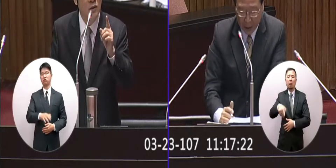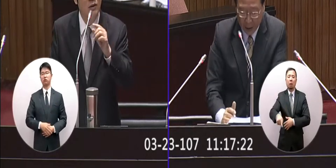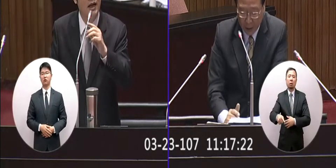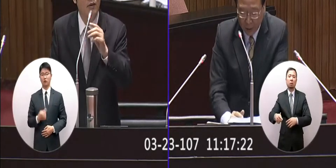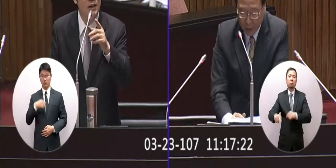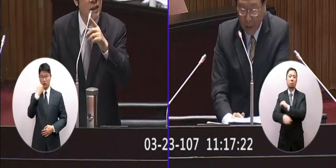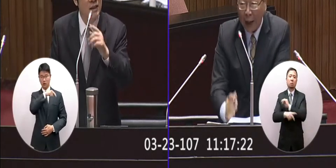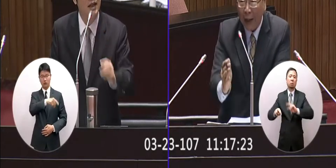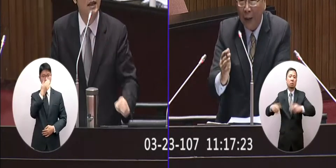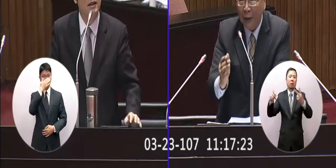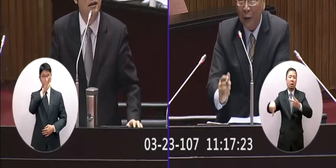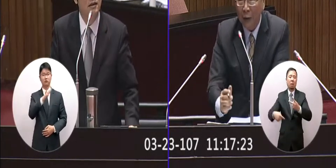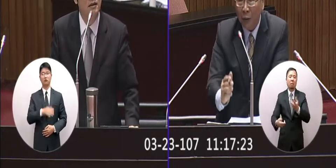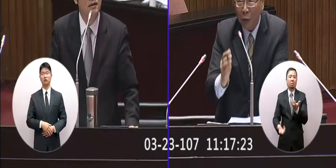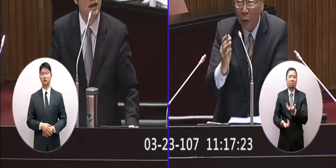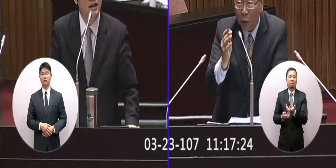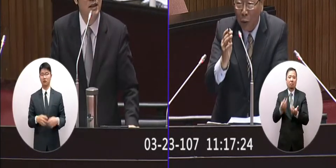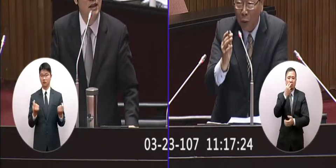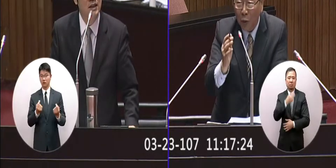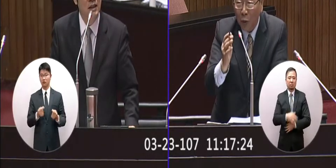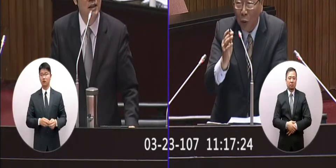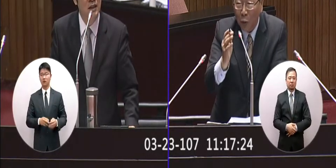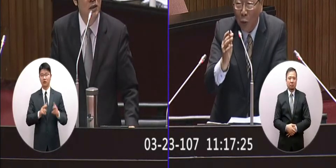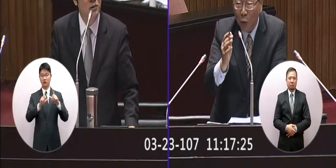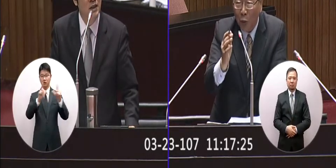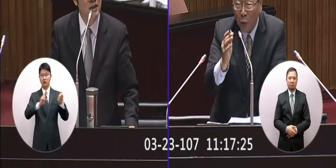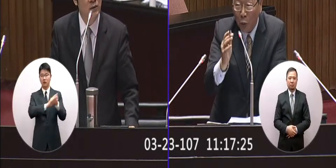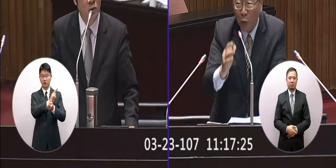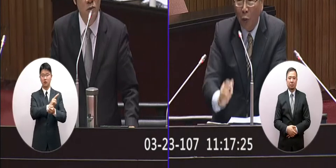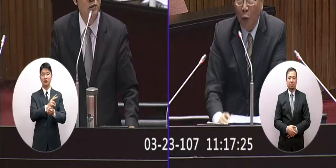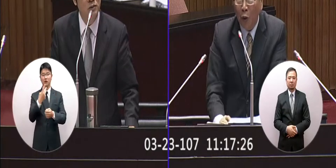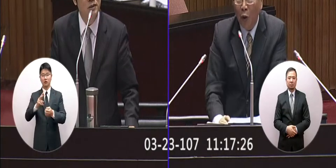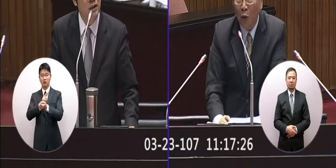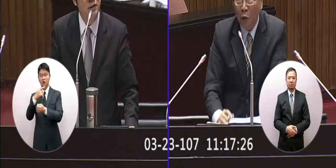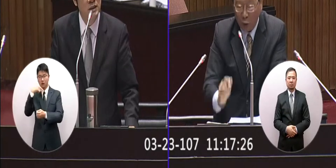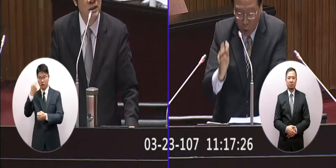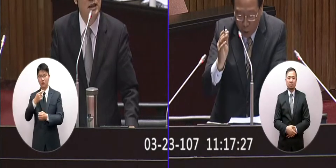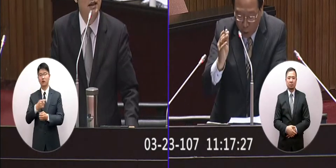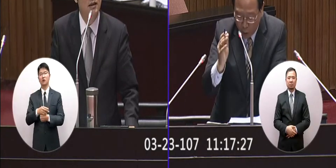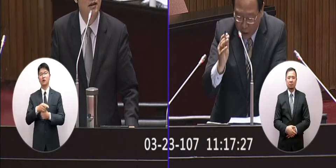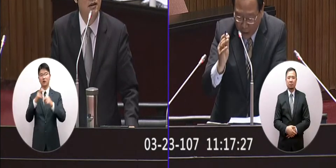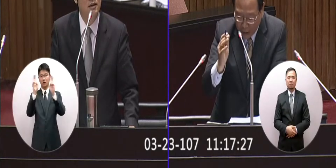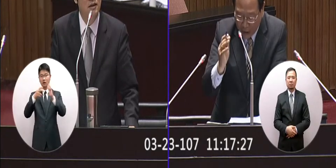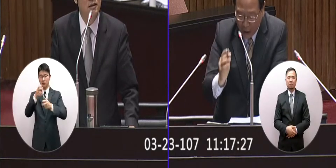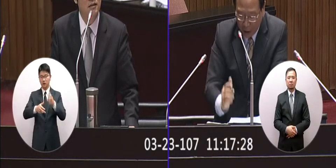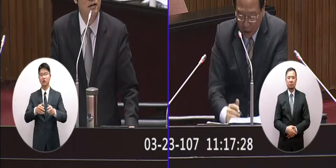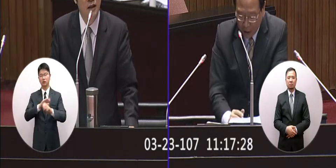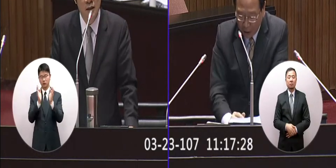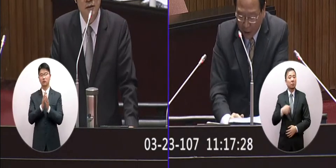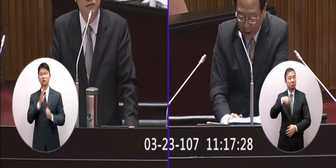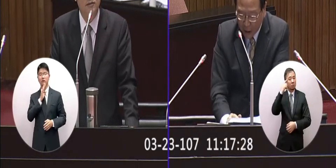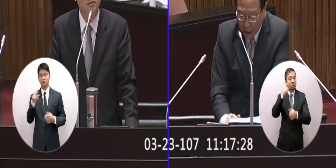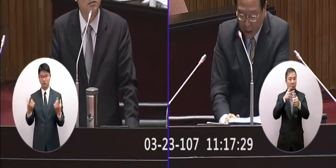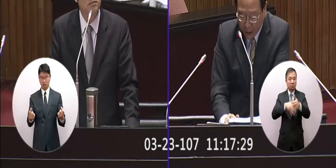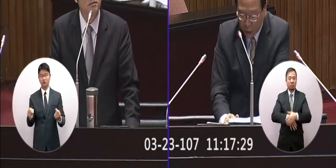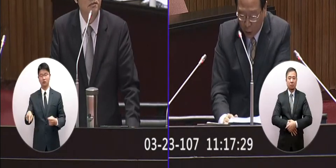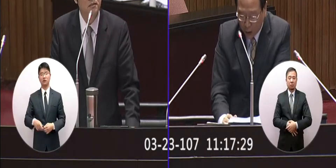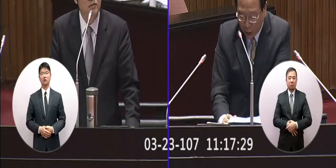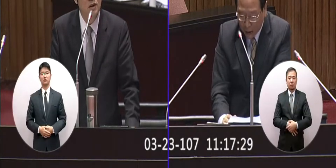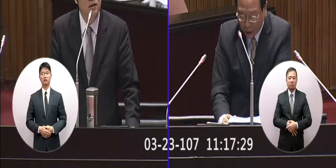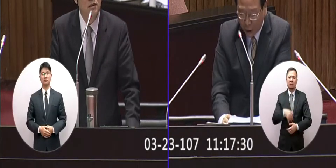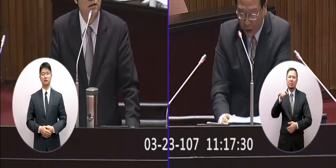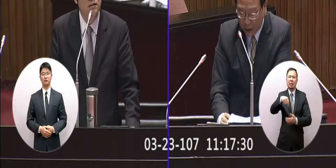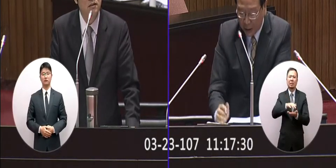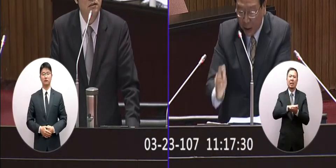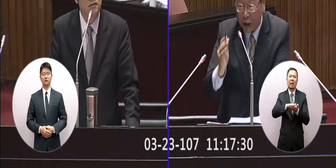台湾成功了，台湾像大林电厂跟林口电厂，通通都是超临界。 我再请教，因为干净的煤的说